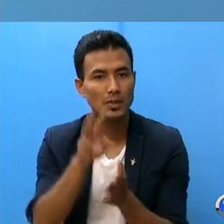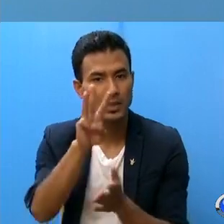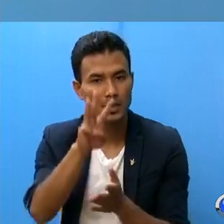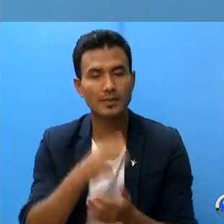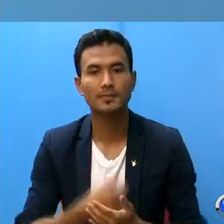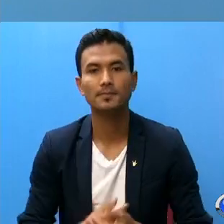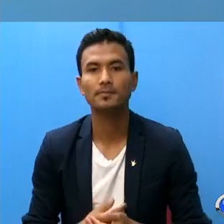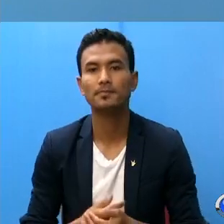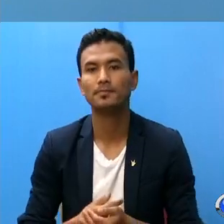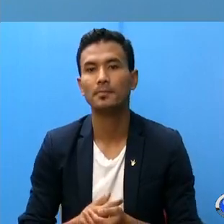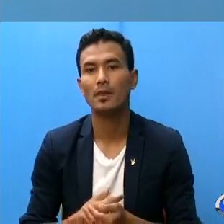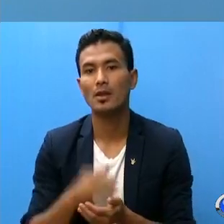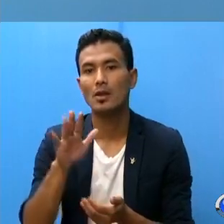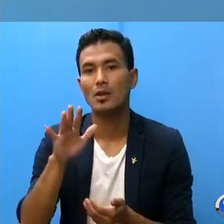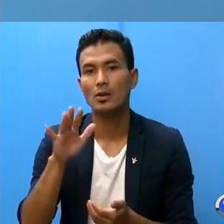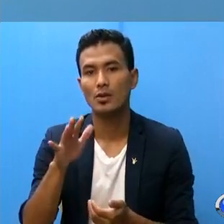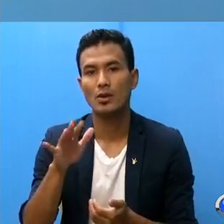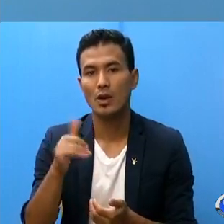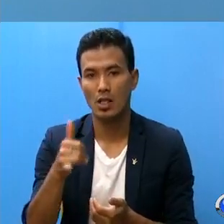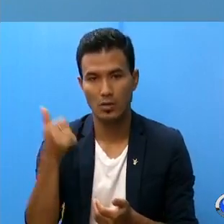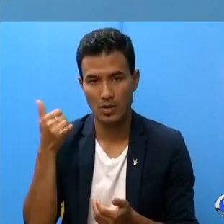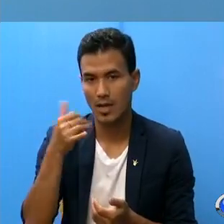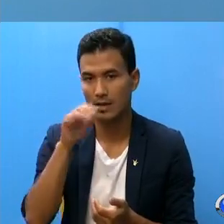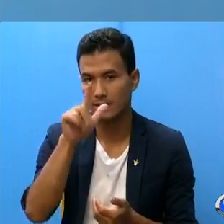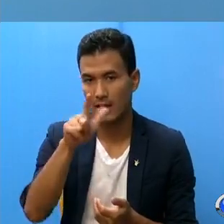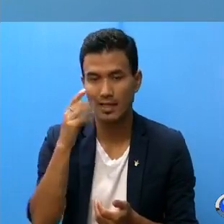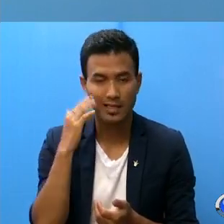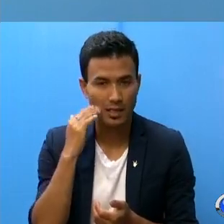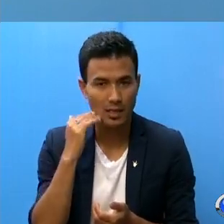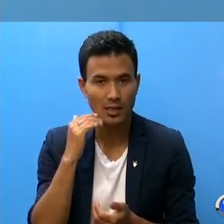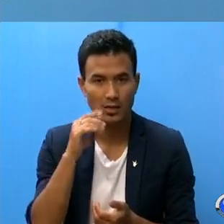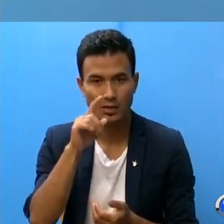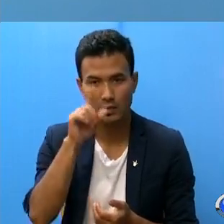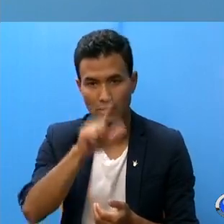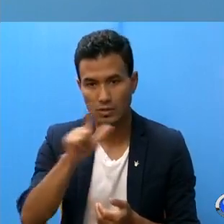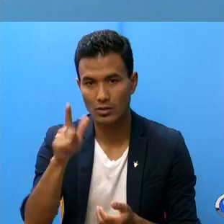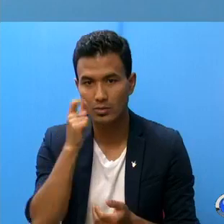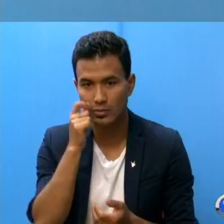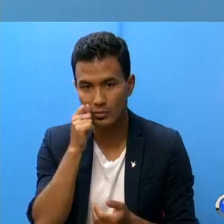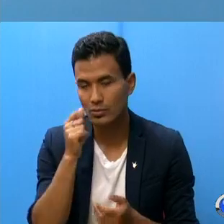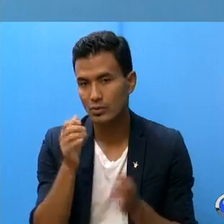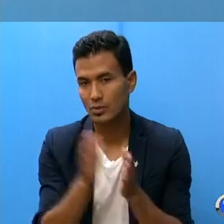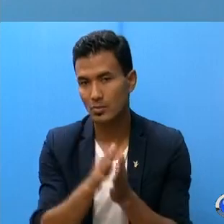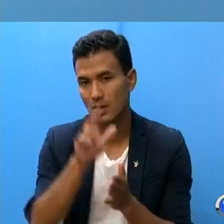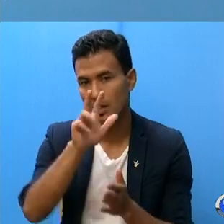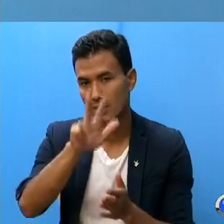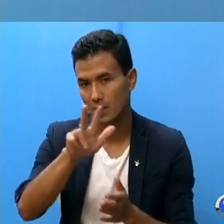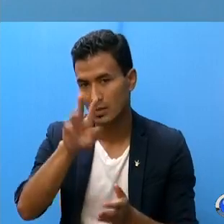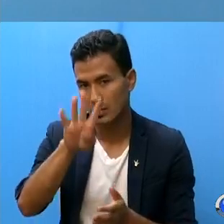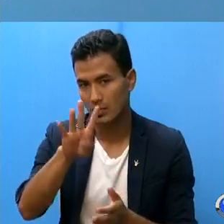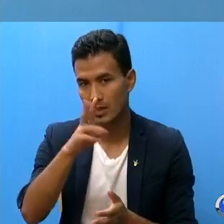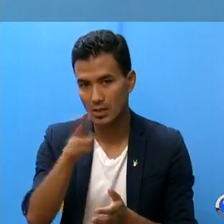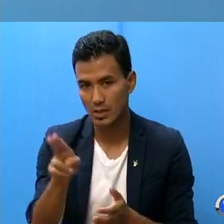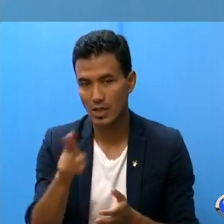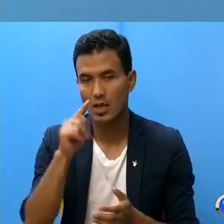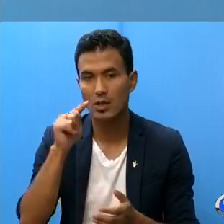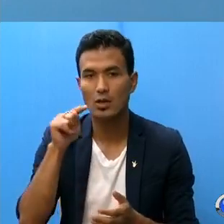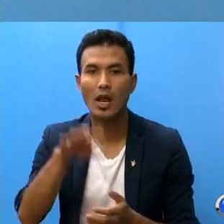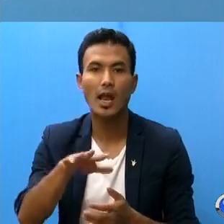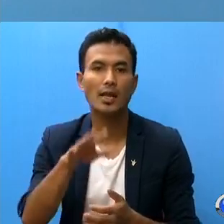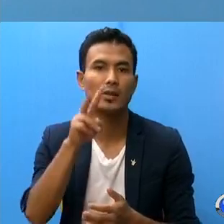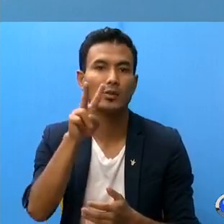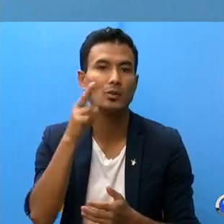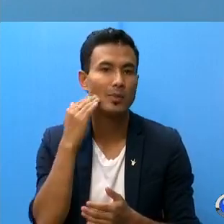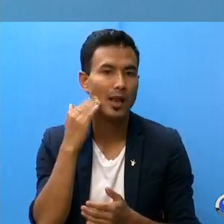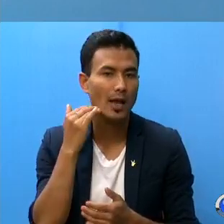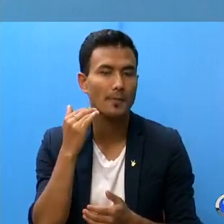जनाً डडेलदोरा का 7 महिला र्ँ सतत्तरपूरुश्गरी 4 जना कईलाली का